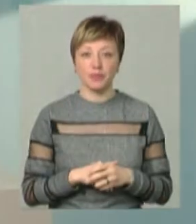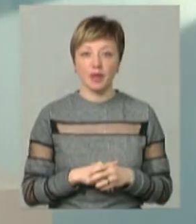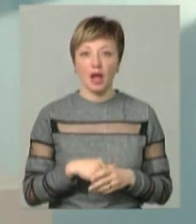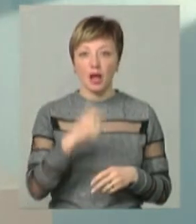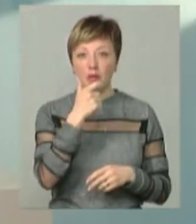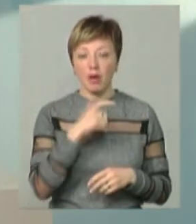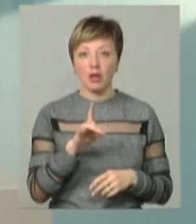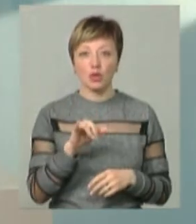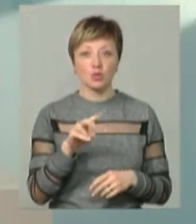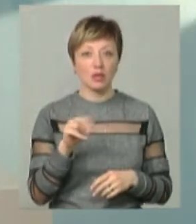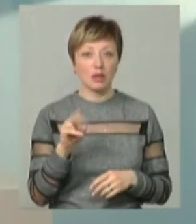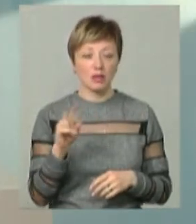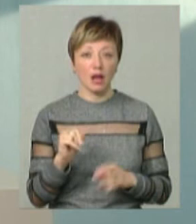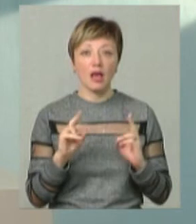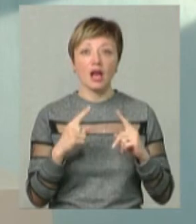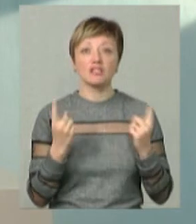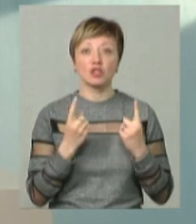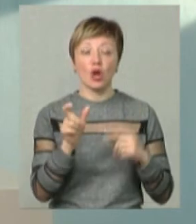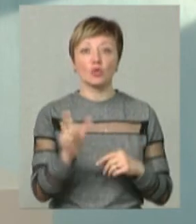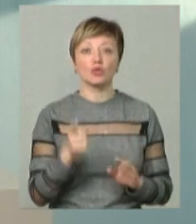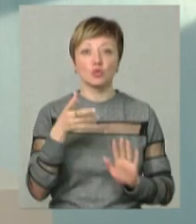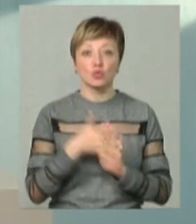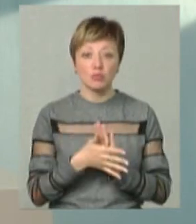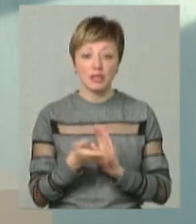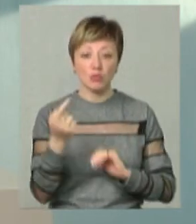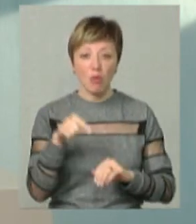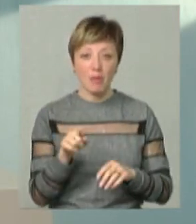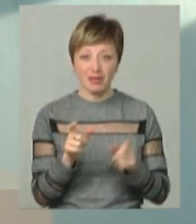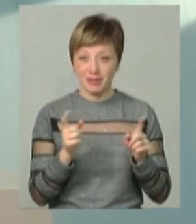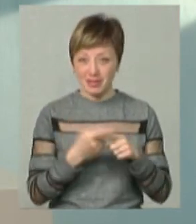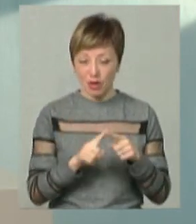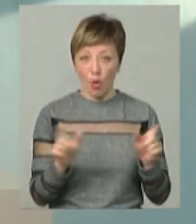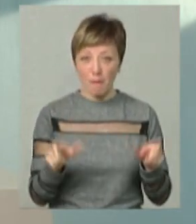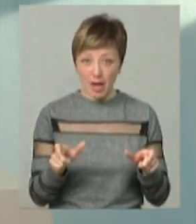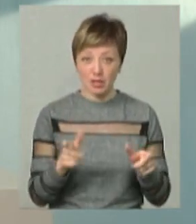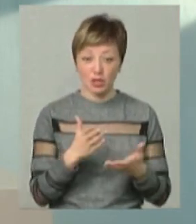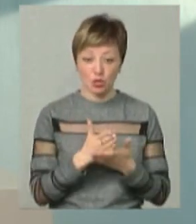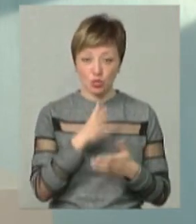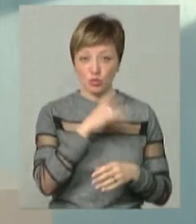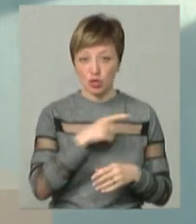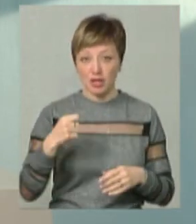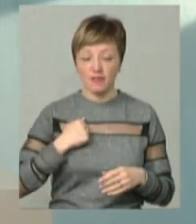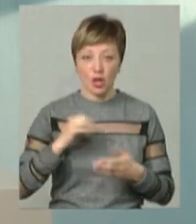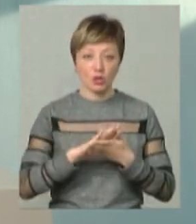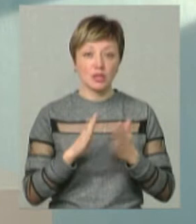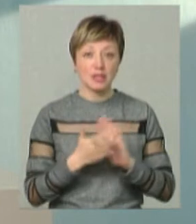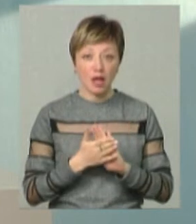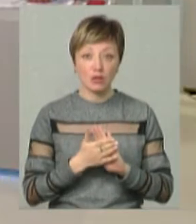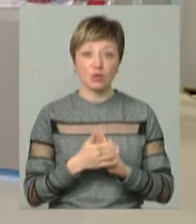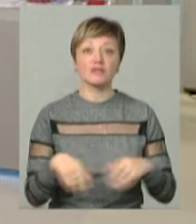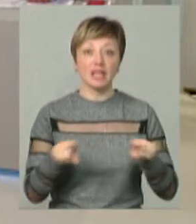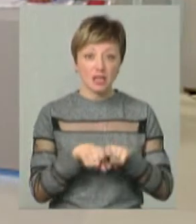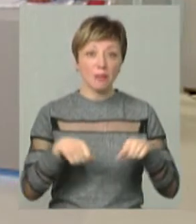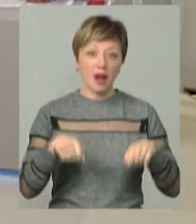пані Руслано, а як же звичайній людині зрозуміти, що навіть попри оці обмеження, які існують під час воєнного стану, усе ж